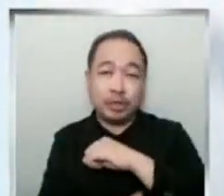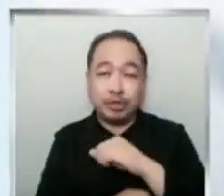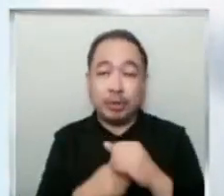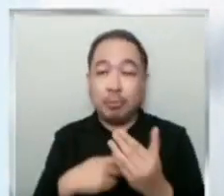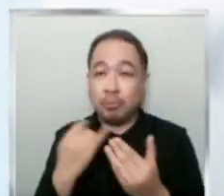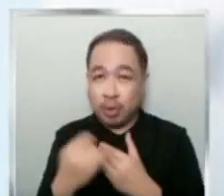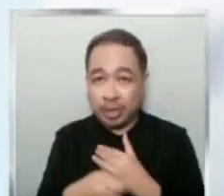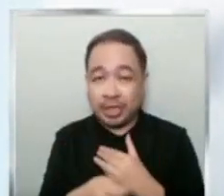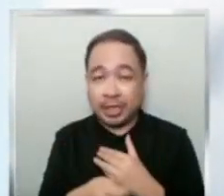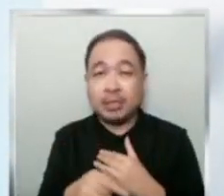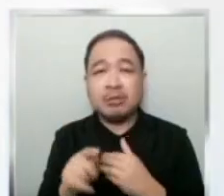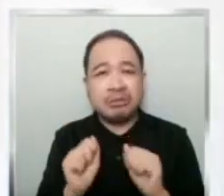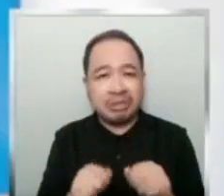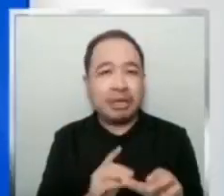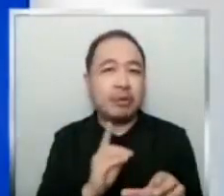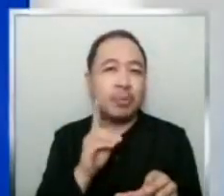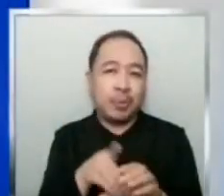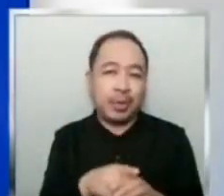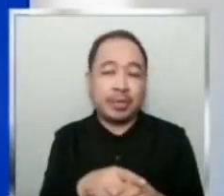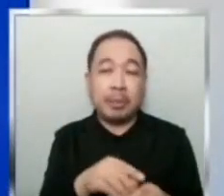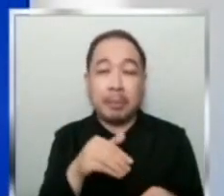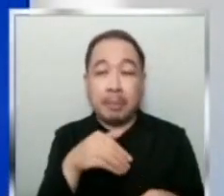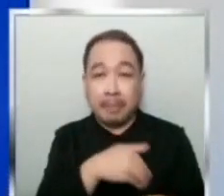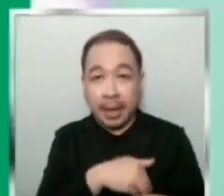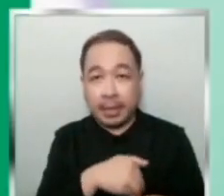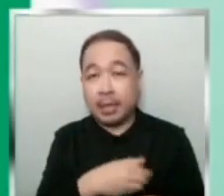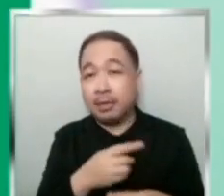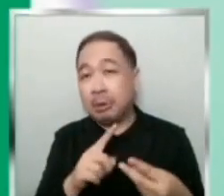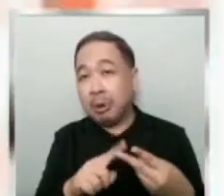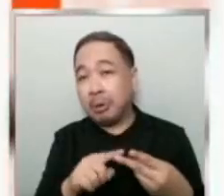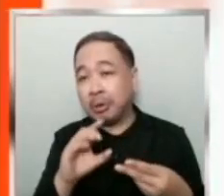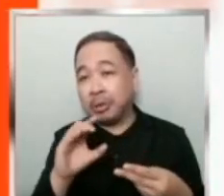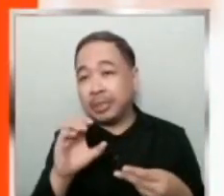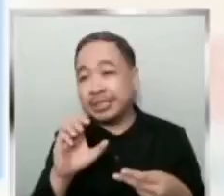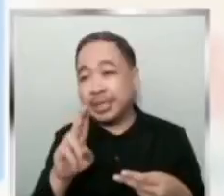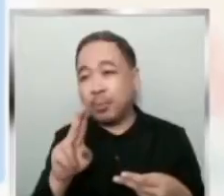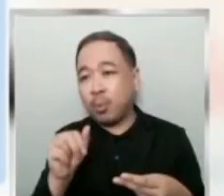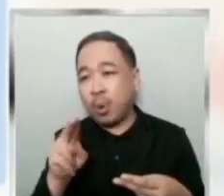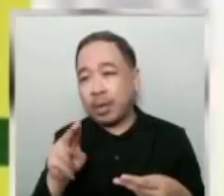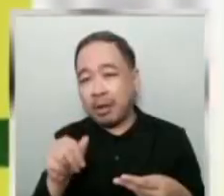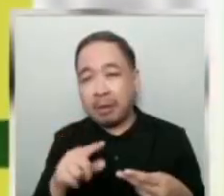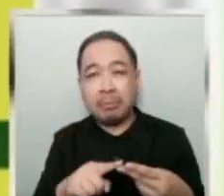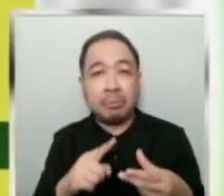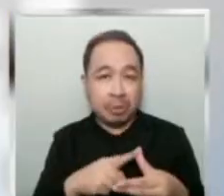sa Cebuana Luwilier. Pwede ring online via GCash, Paymaya, Shopee,